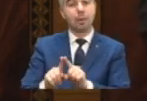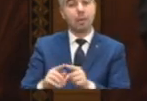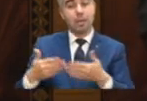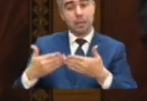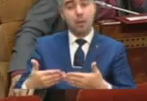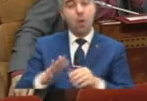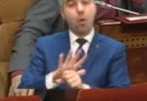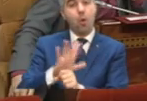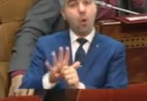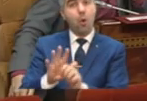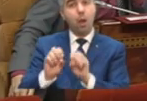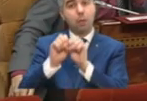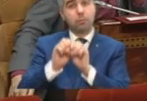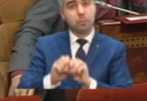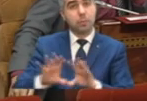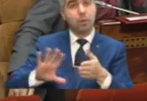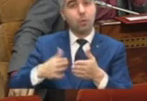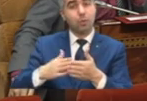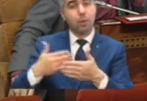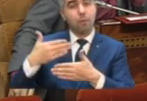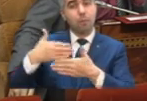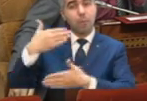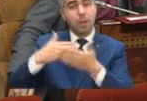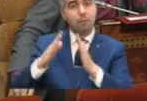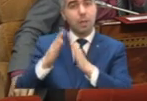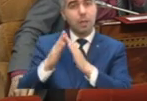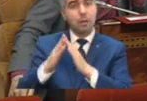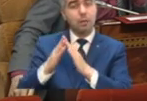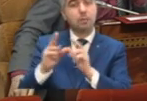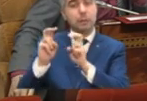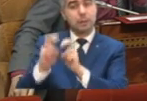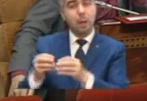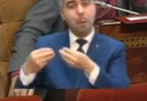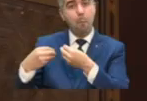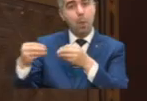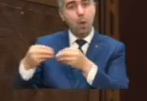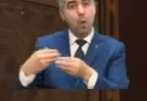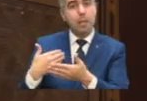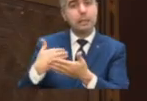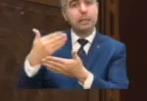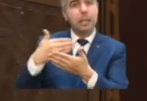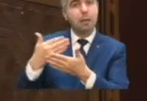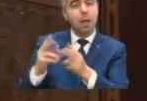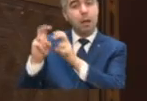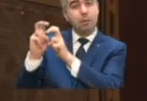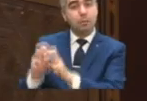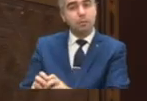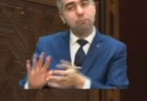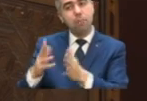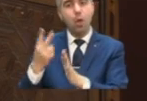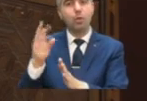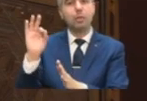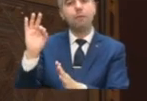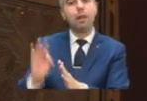خلفتها أزمة كورونا على القطاع أثرت بشكل كبير على مبيعات الأسمنت الذي تراجع استهلاكه بنسبة